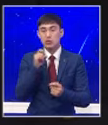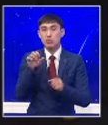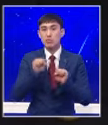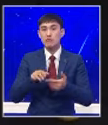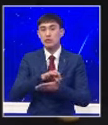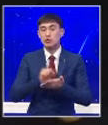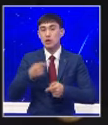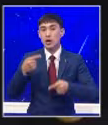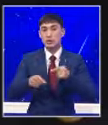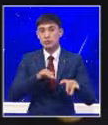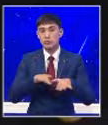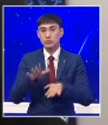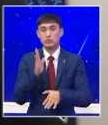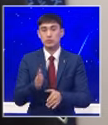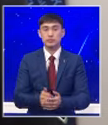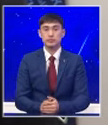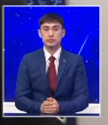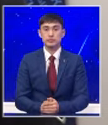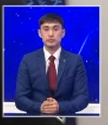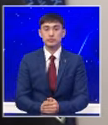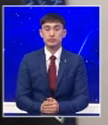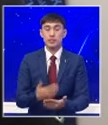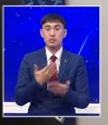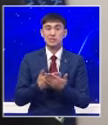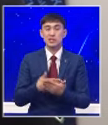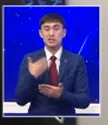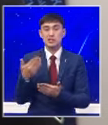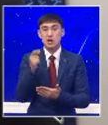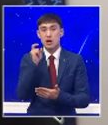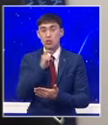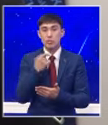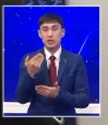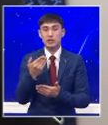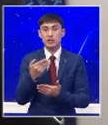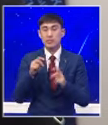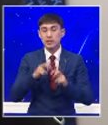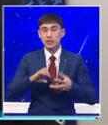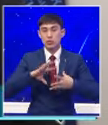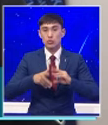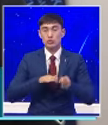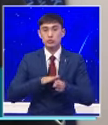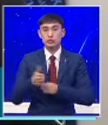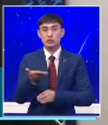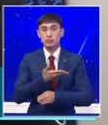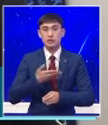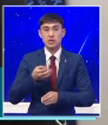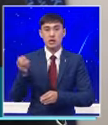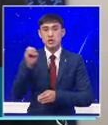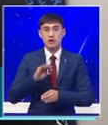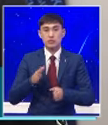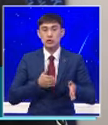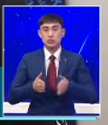бұзушылықтарға қарсы іс-қимыл болып табылады. Мысалға, сыртқы экономикалық қызметінің саласында тергеу қорытындысы бойынша біз Евротранзит